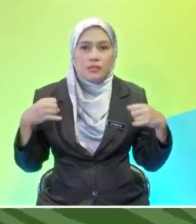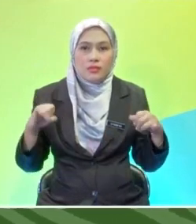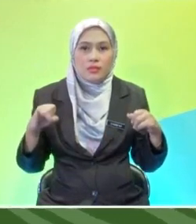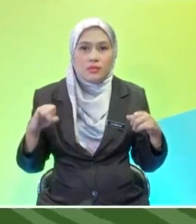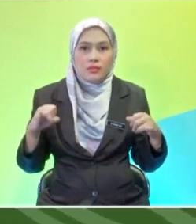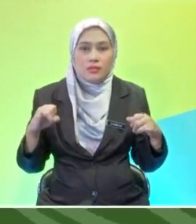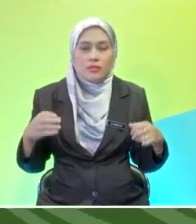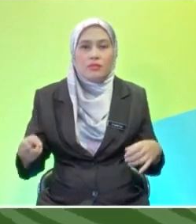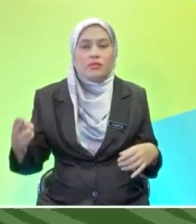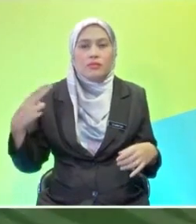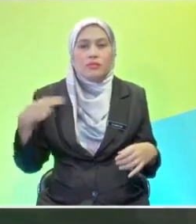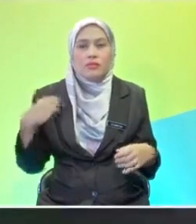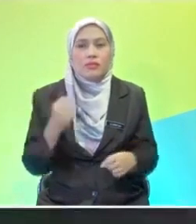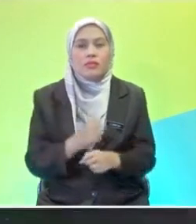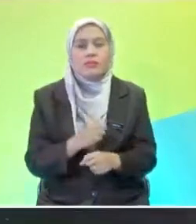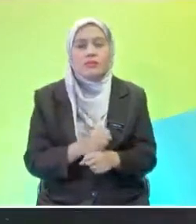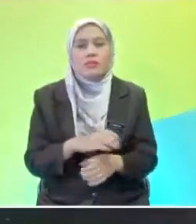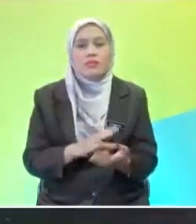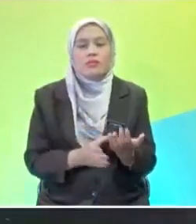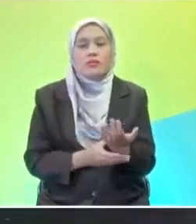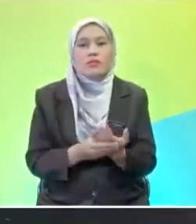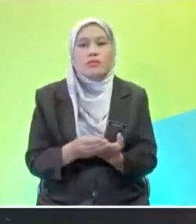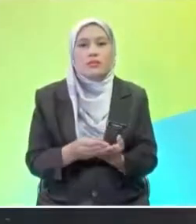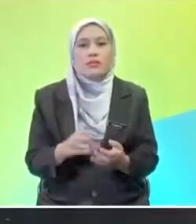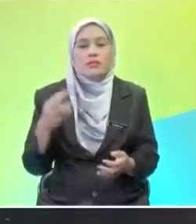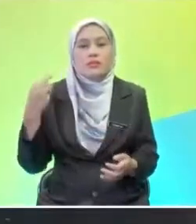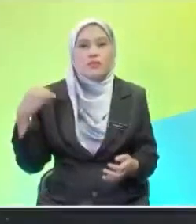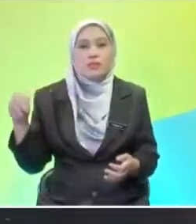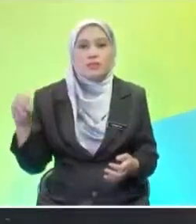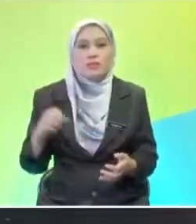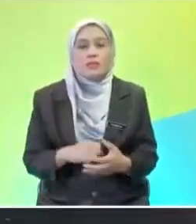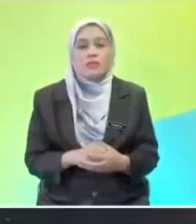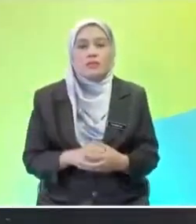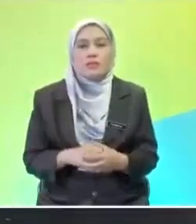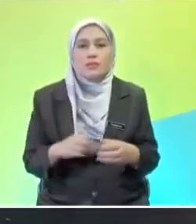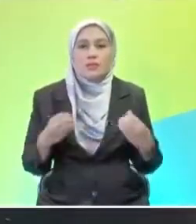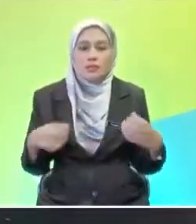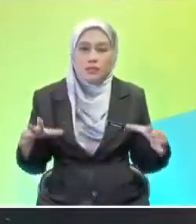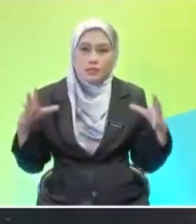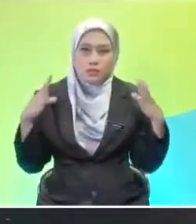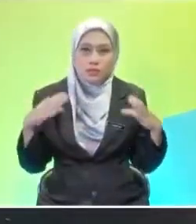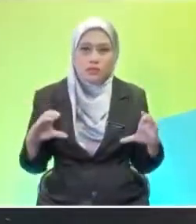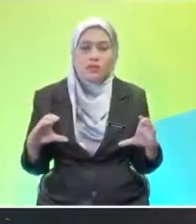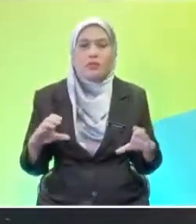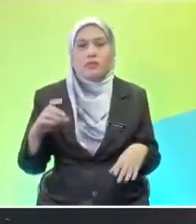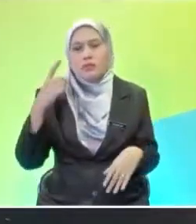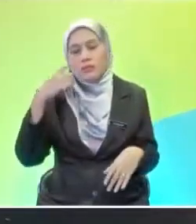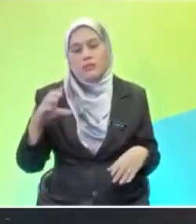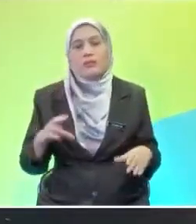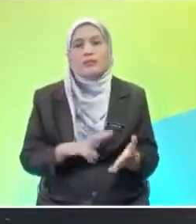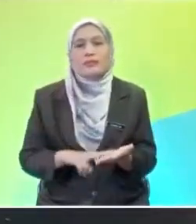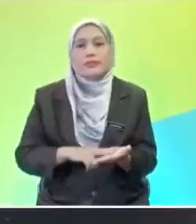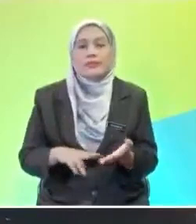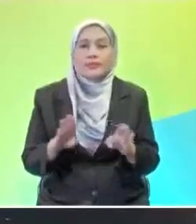mereka. Ya, terima kasih Amna. Nampaknya keempat-empat murid kita dah cuba untuk membaca berita